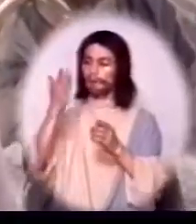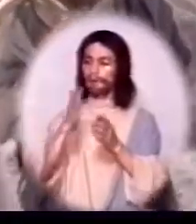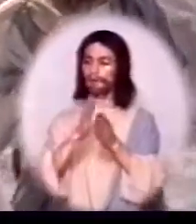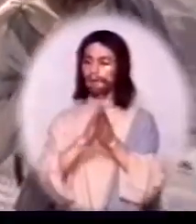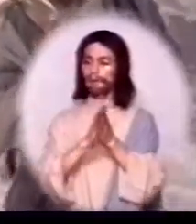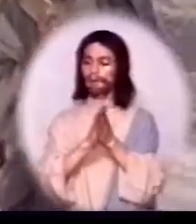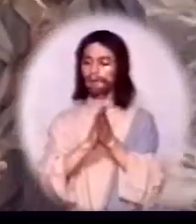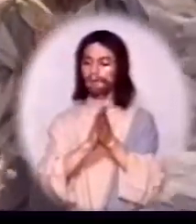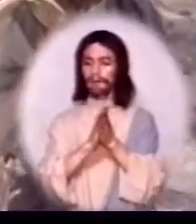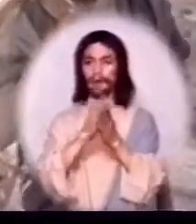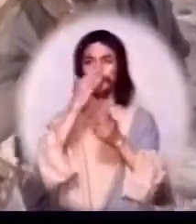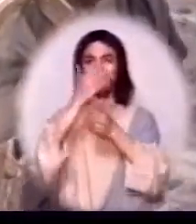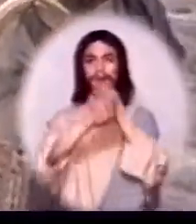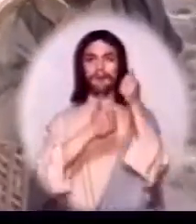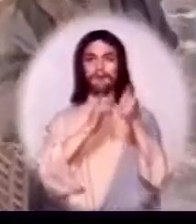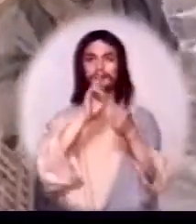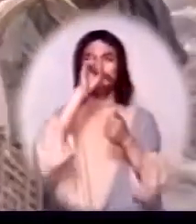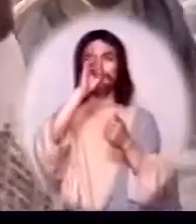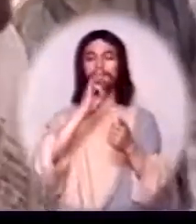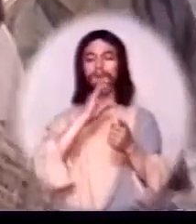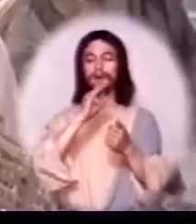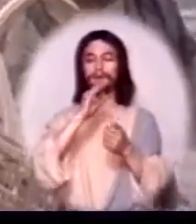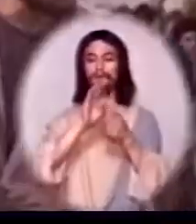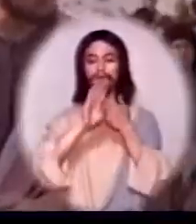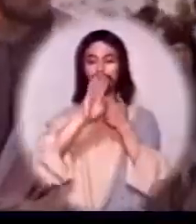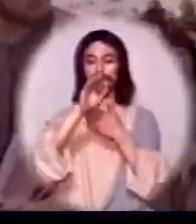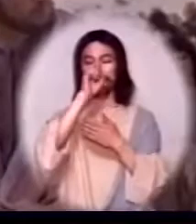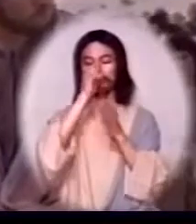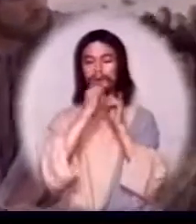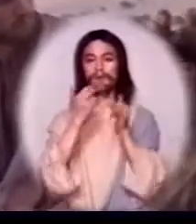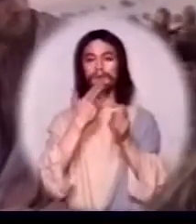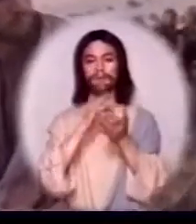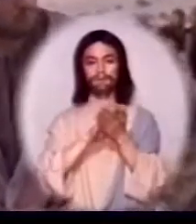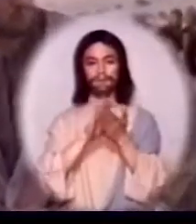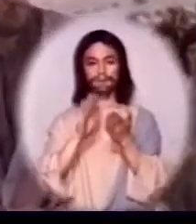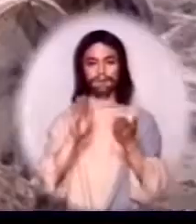하느냐? 하나님 한 분 외에는 선한 이가 없느니라.